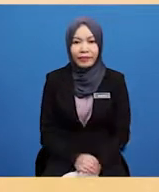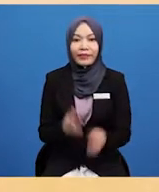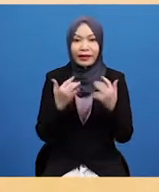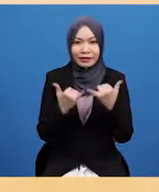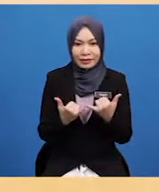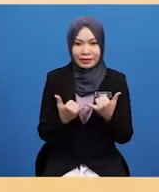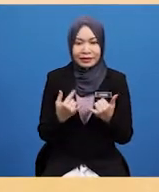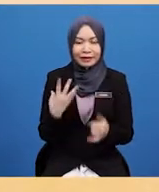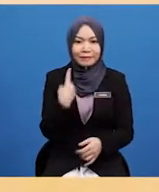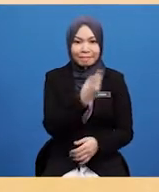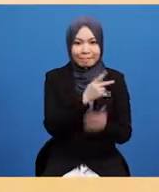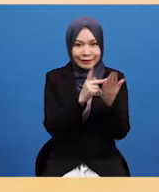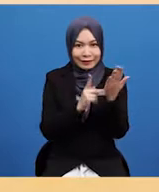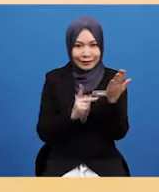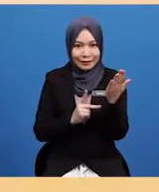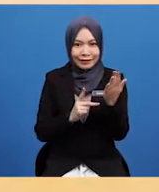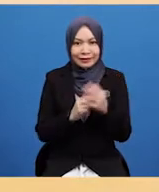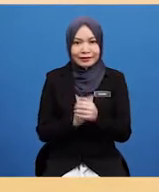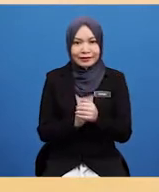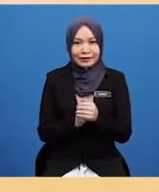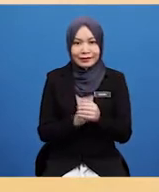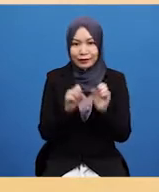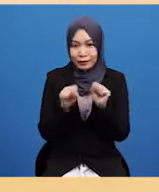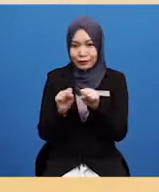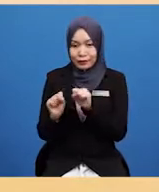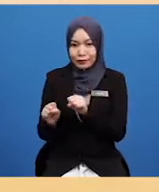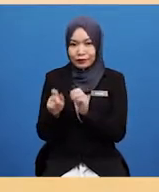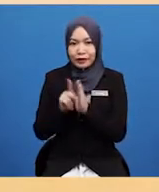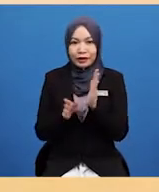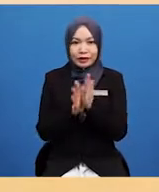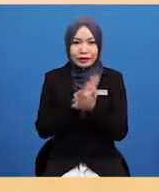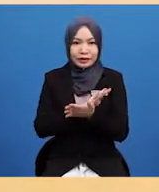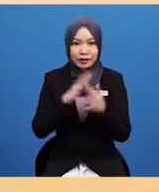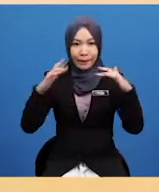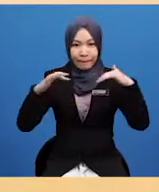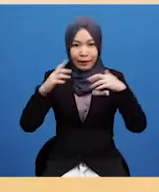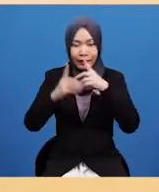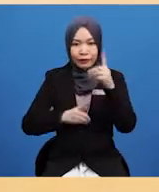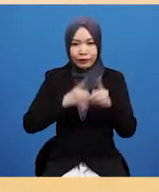Sekarang, kita kaji pula rentetan peristiwa Perang Dunia Pertama.